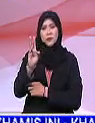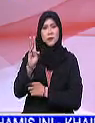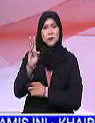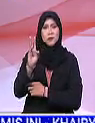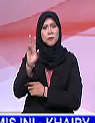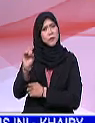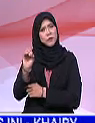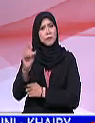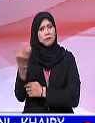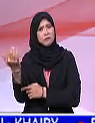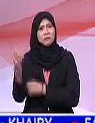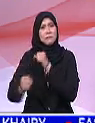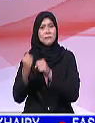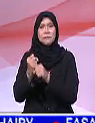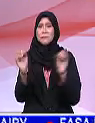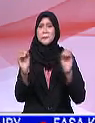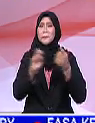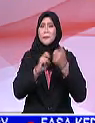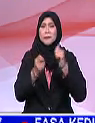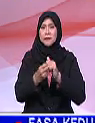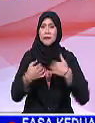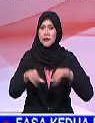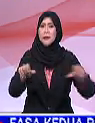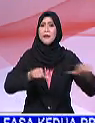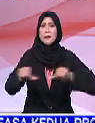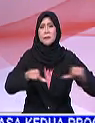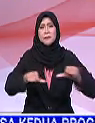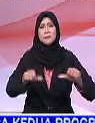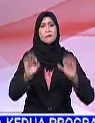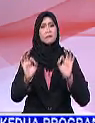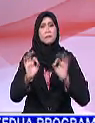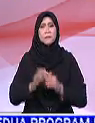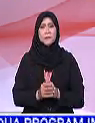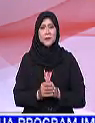lah. Tadi tak ada masalah apa, masih aktif lagi lah.